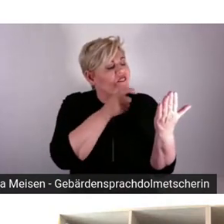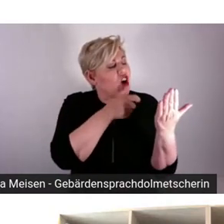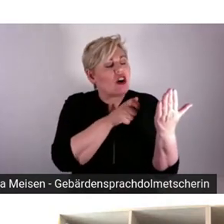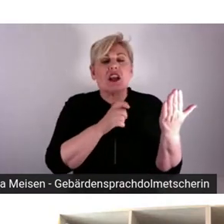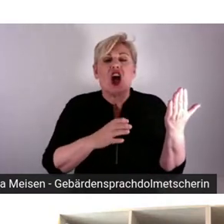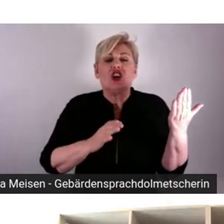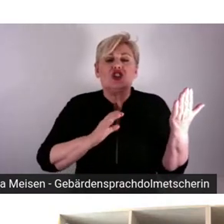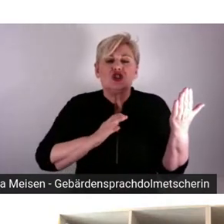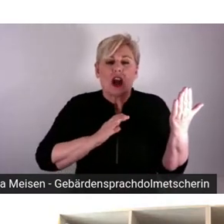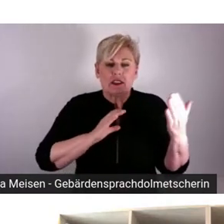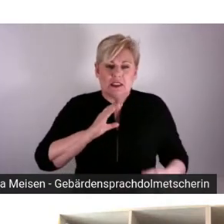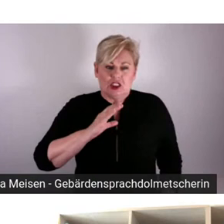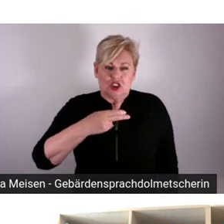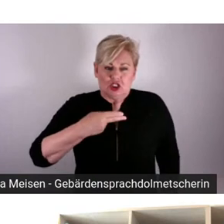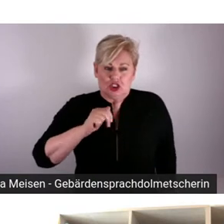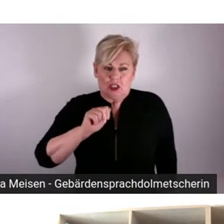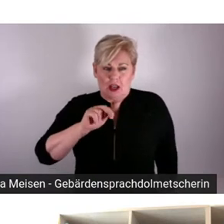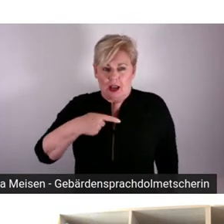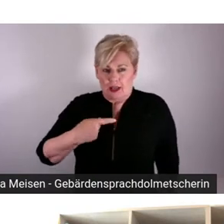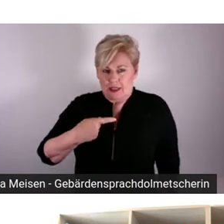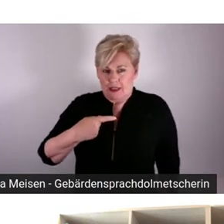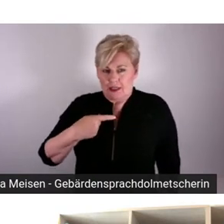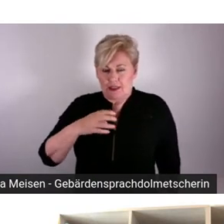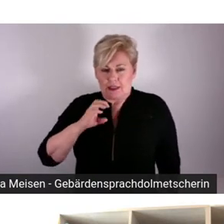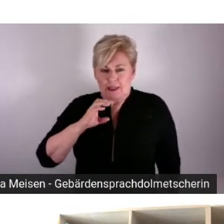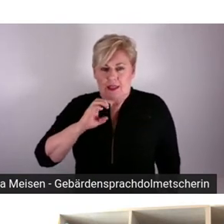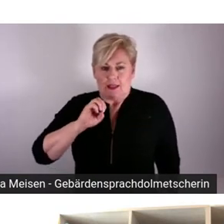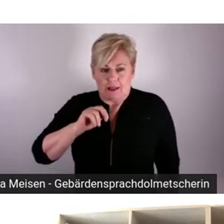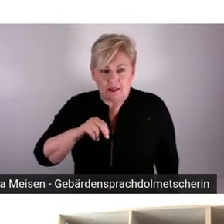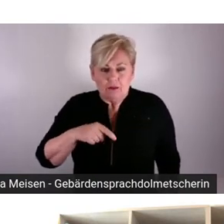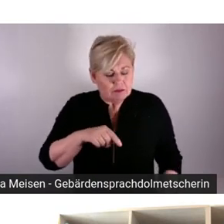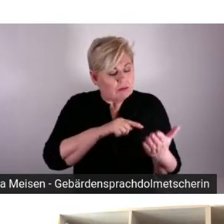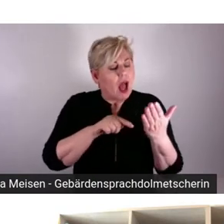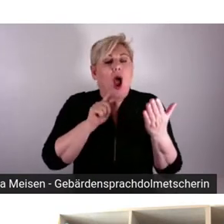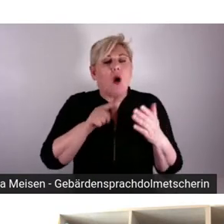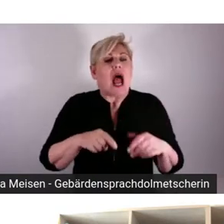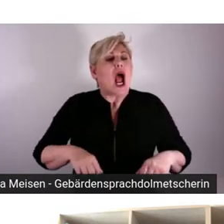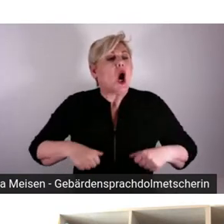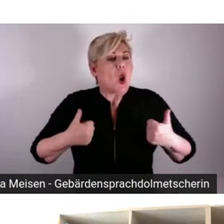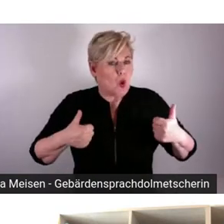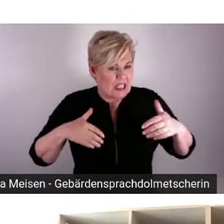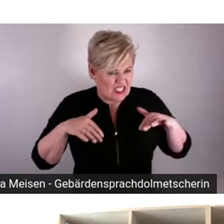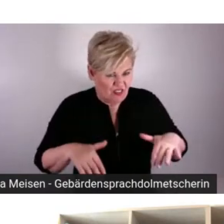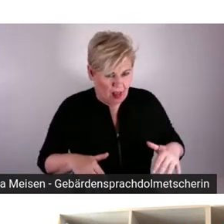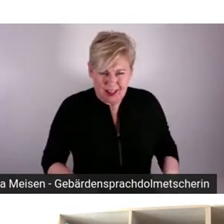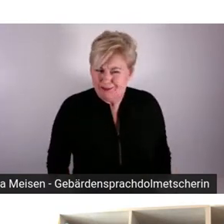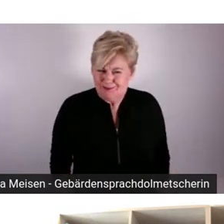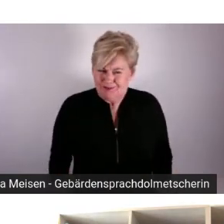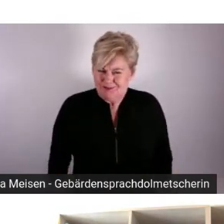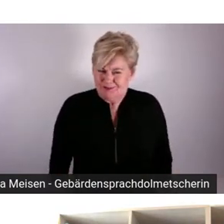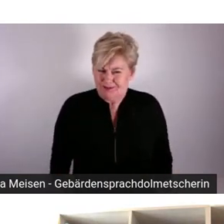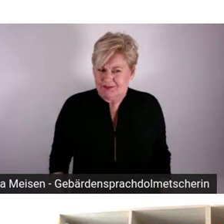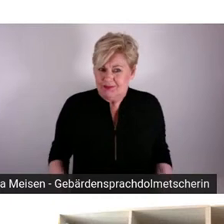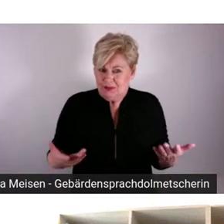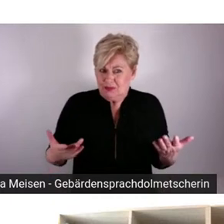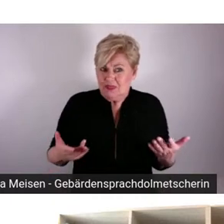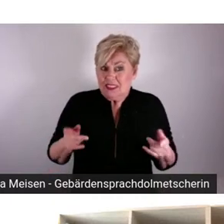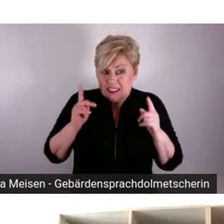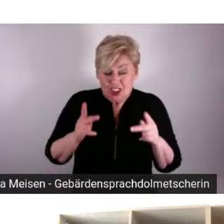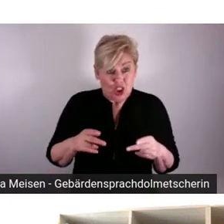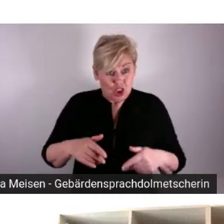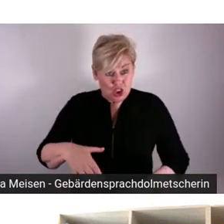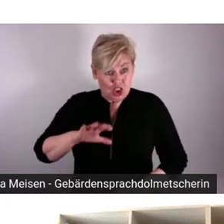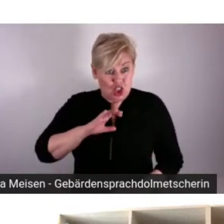einem gleich als erste Definition ein Glücksfall angeboten. Muss es nicht um deutlich mehr gehen als um solche Chancen,